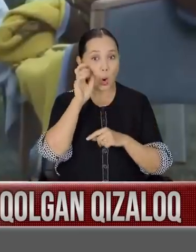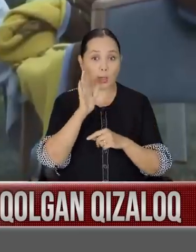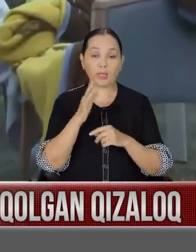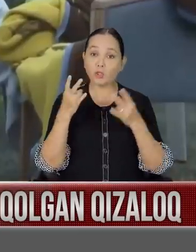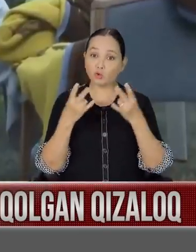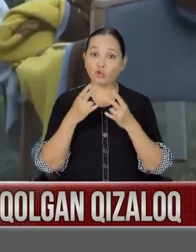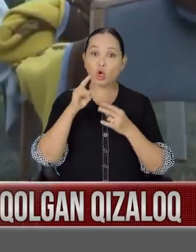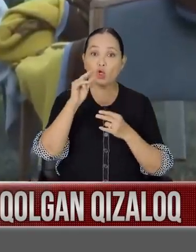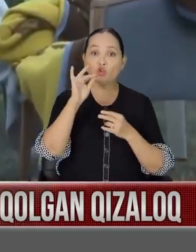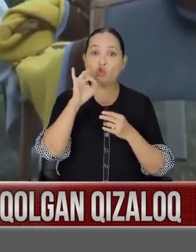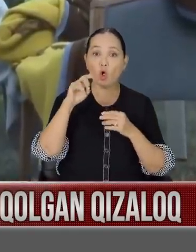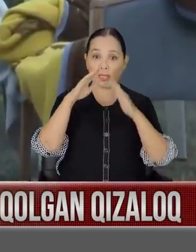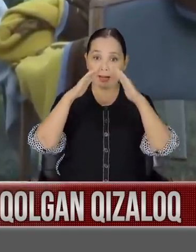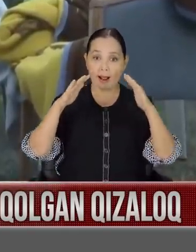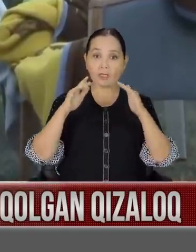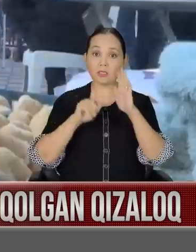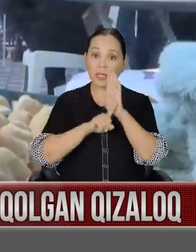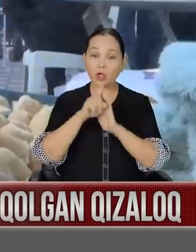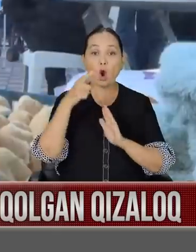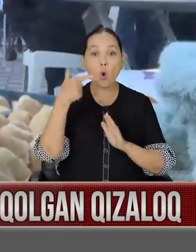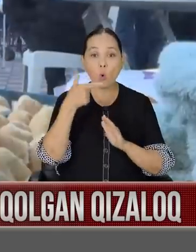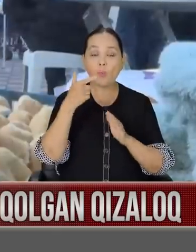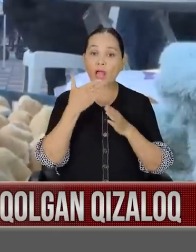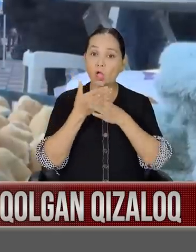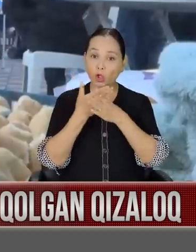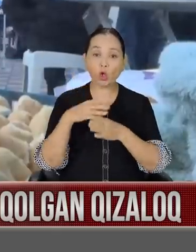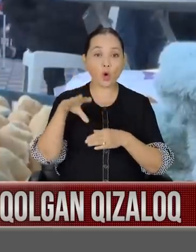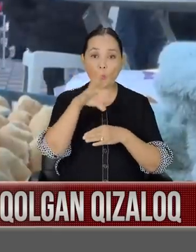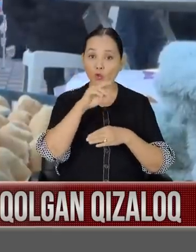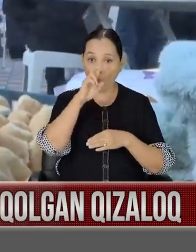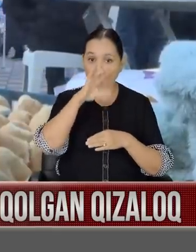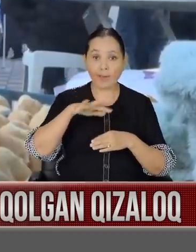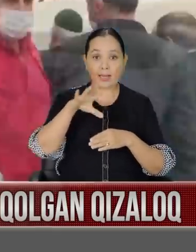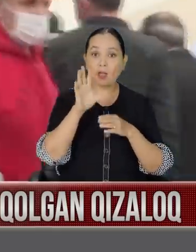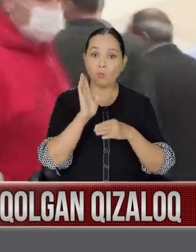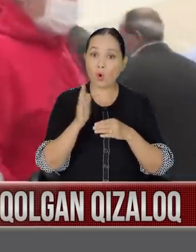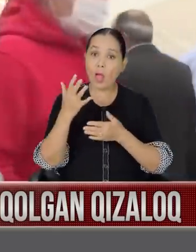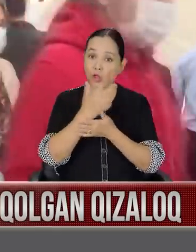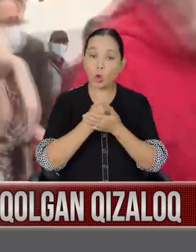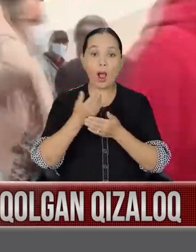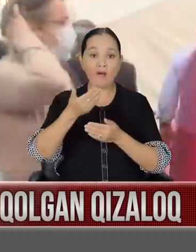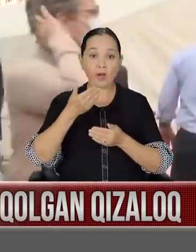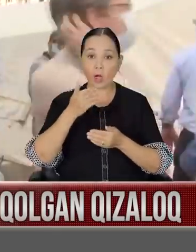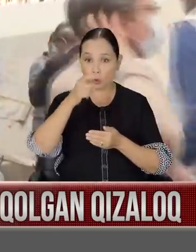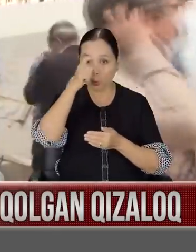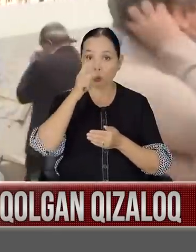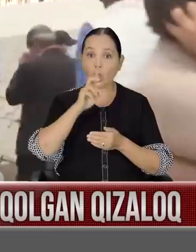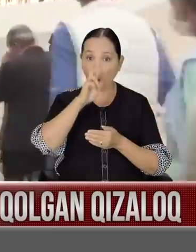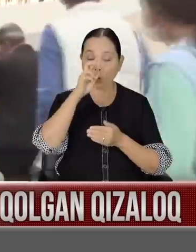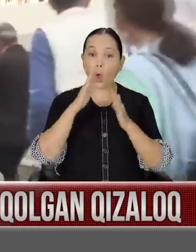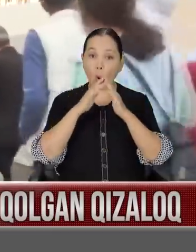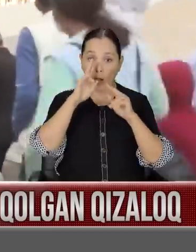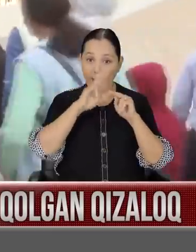qaytishdan qo'rqayotganlar uchun chodirlar tashkil etilgan. Ular uchun gumanitar yordam butun mamlakat bo'ylab to'plandi. Avvalroq Turkiya